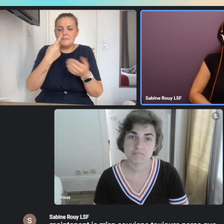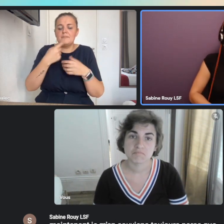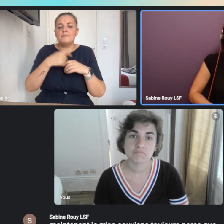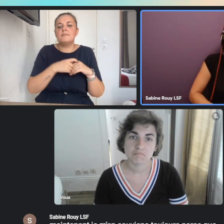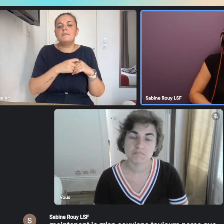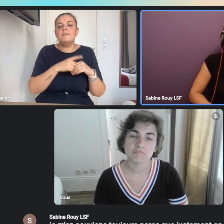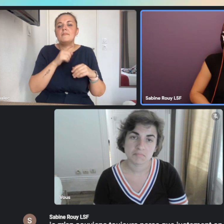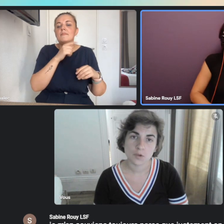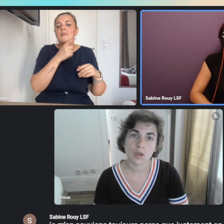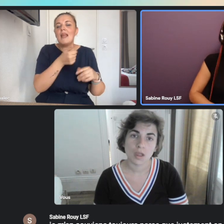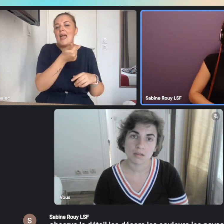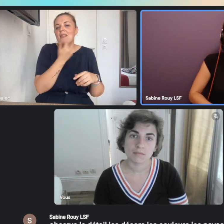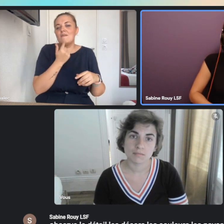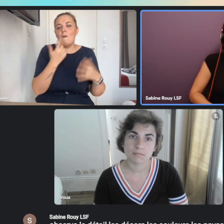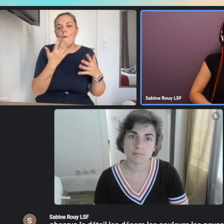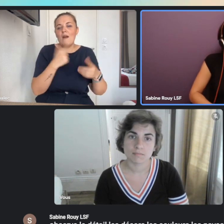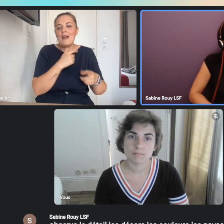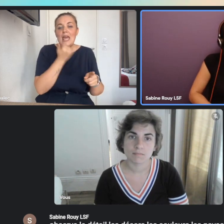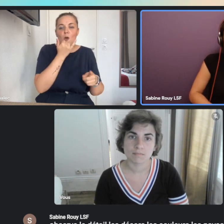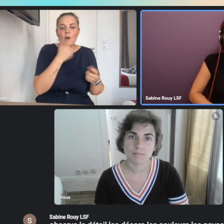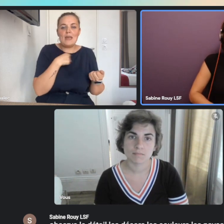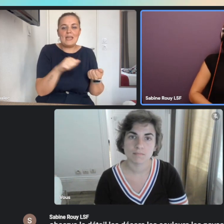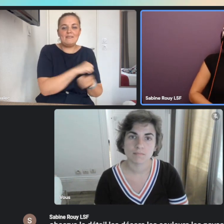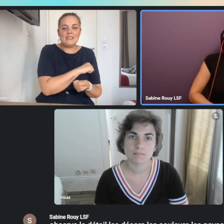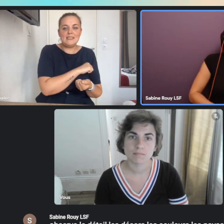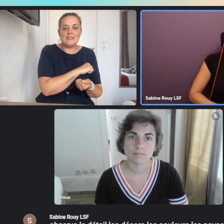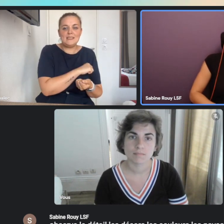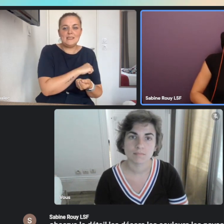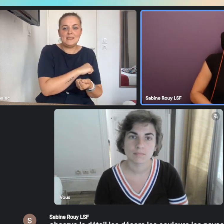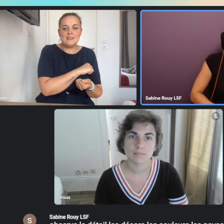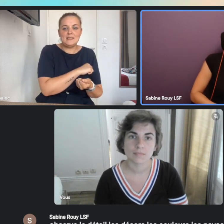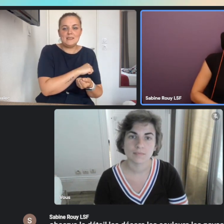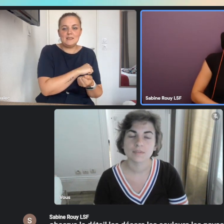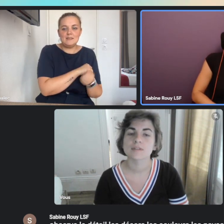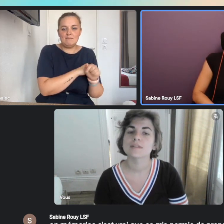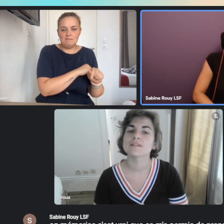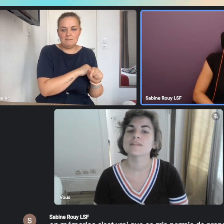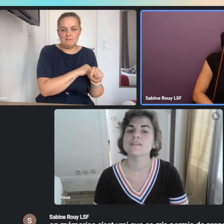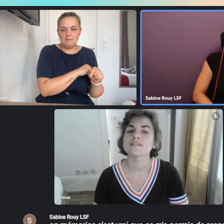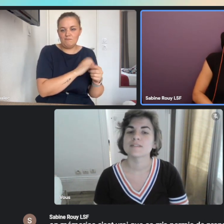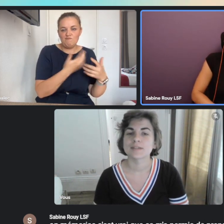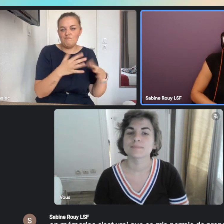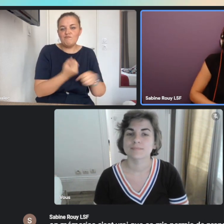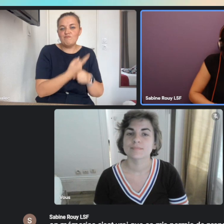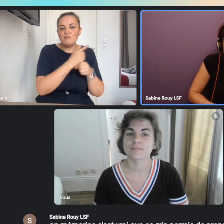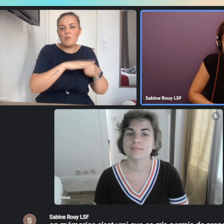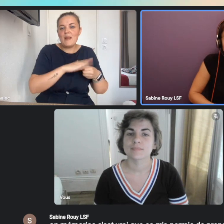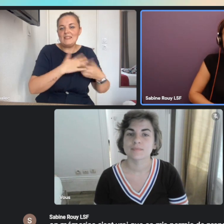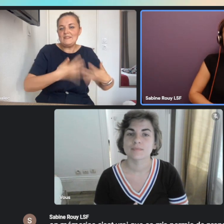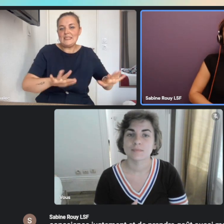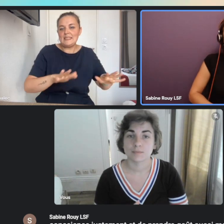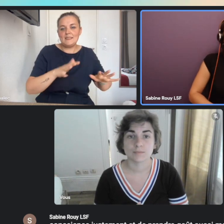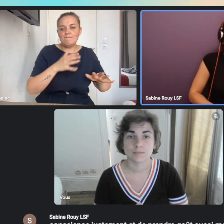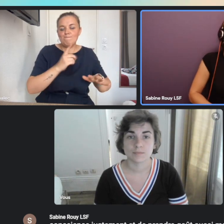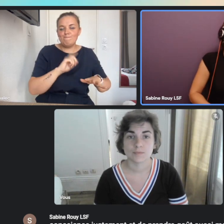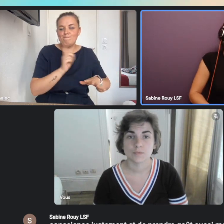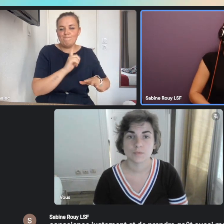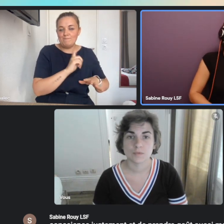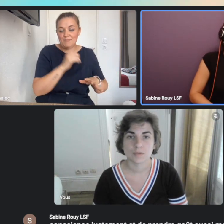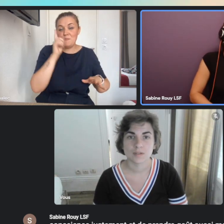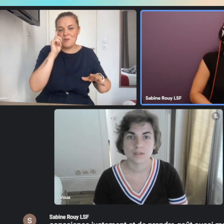même s'il y avait des ratés, j'ai recommencé encore. Ce qu'il y avait, c'est que les erreurs que j'ai faites, je les ai effacées. Donc je